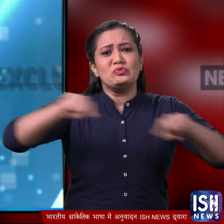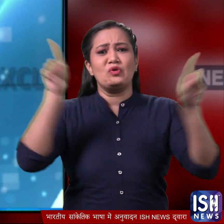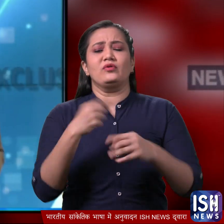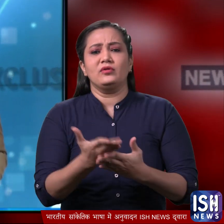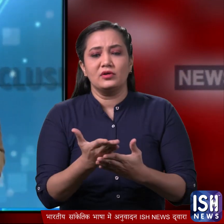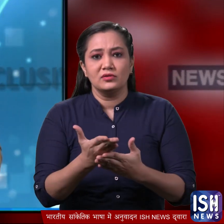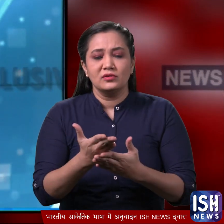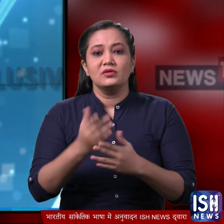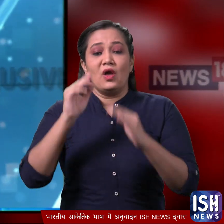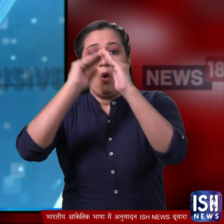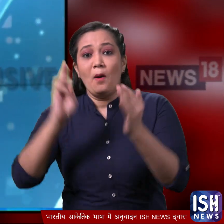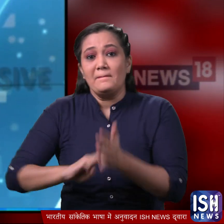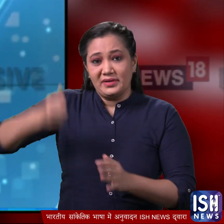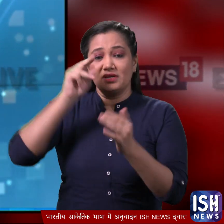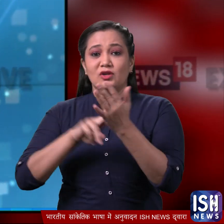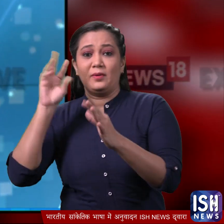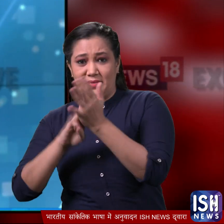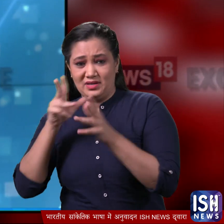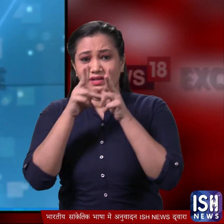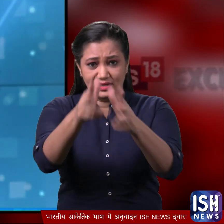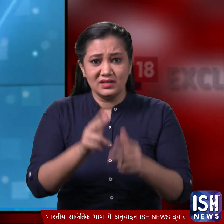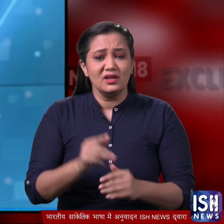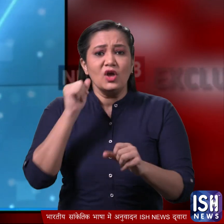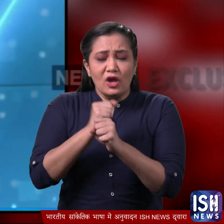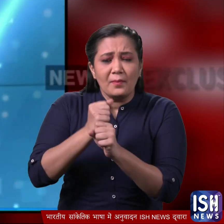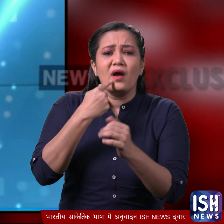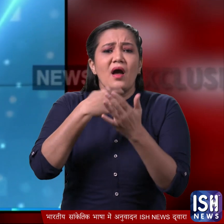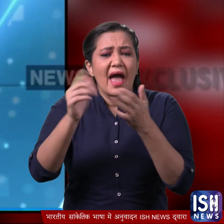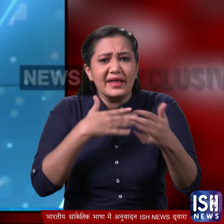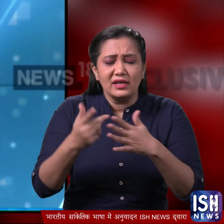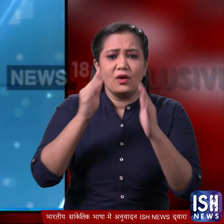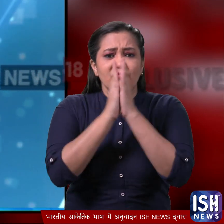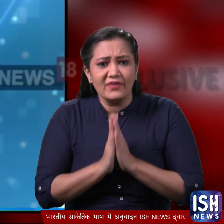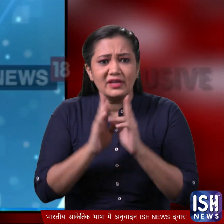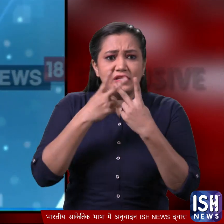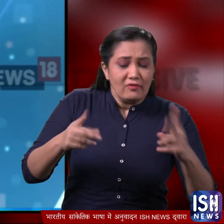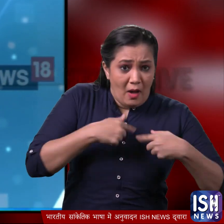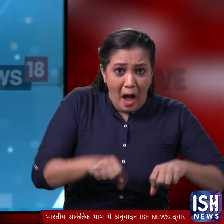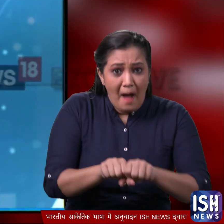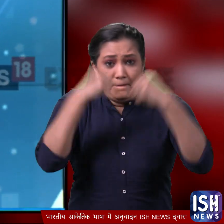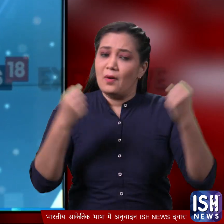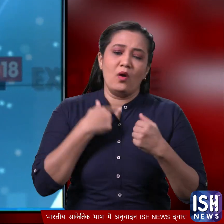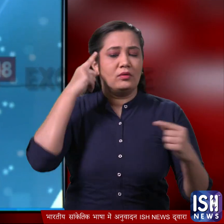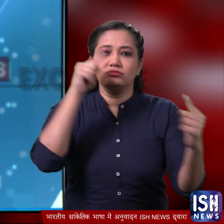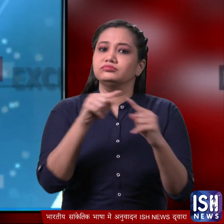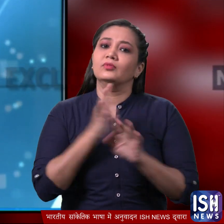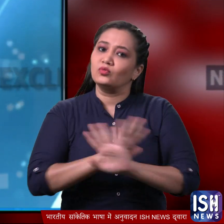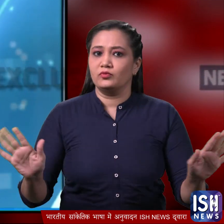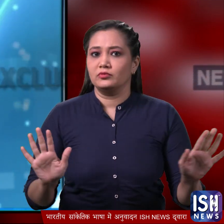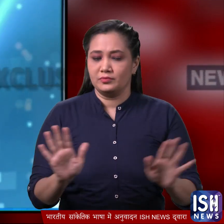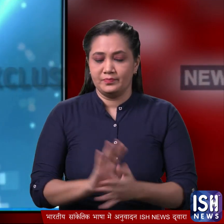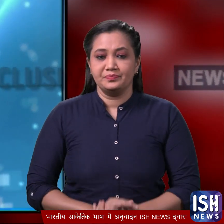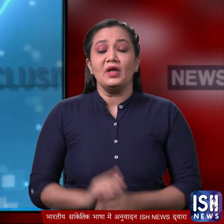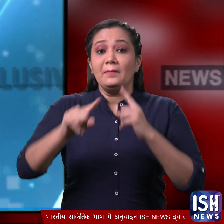की नाकामी बताया, तो राज्य के गृह मंत्री नरोत्तम मिश्रा ने साफ किया कि सरकार शूटिंग में किसी की धार्मिक भावनाओं को ठेस पहुंचाने